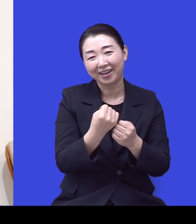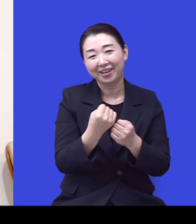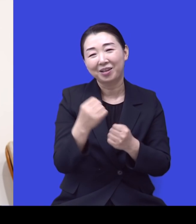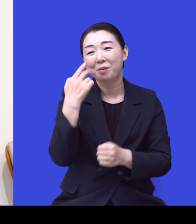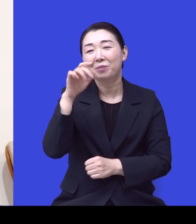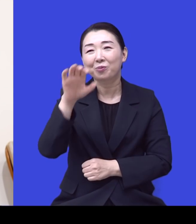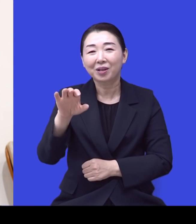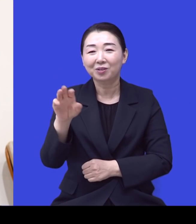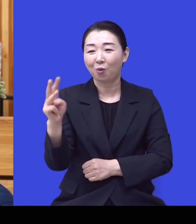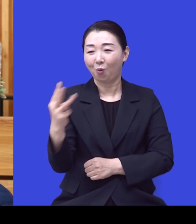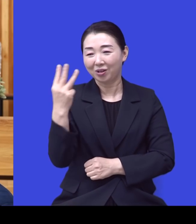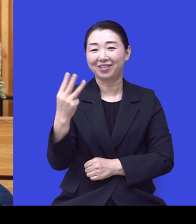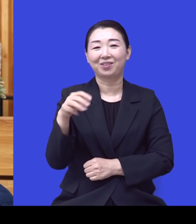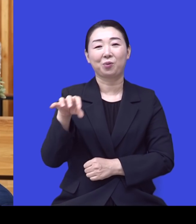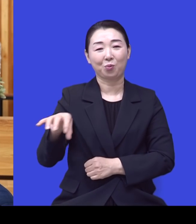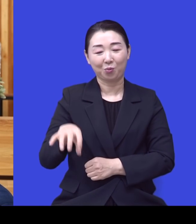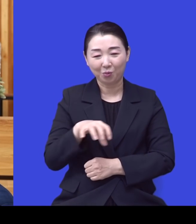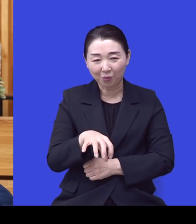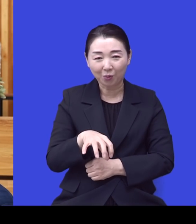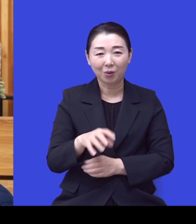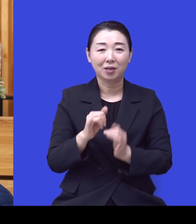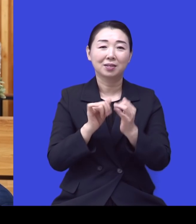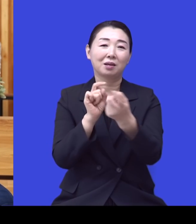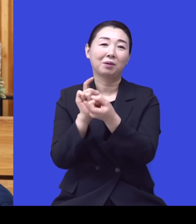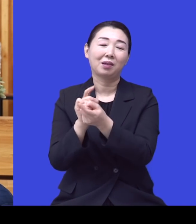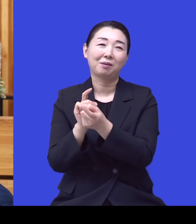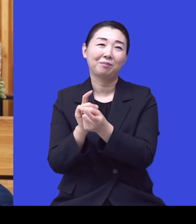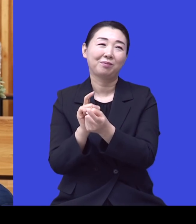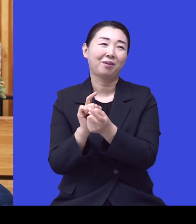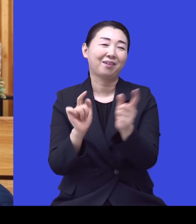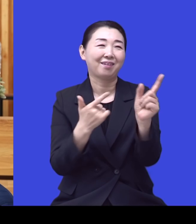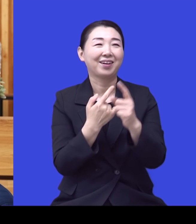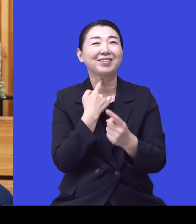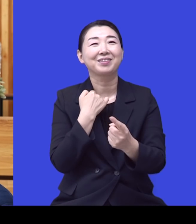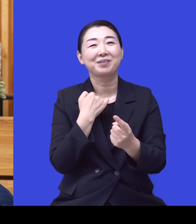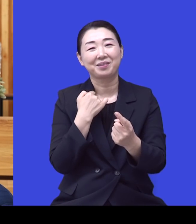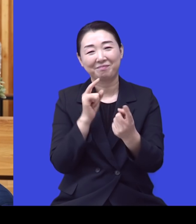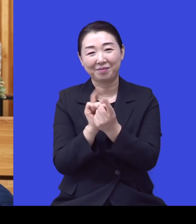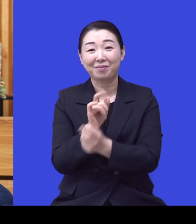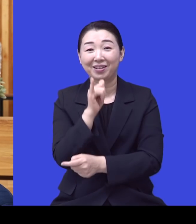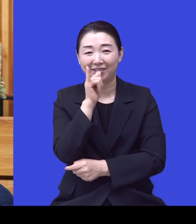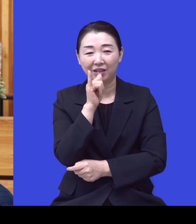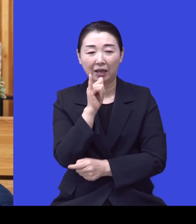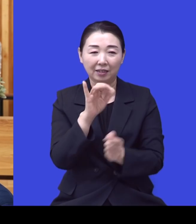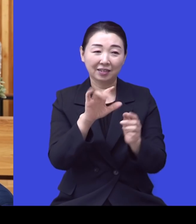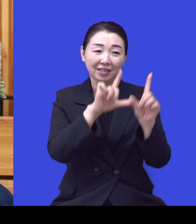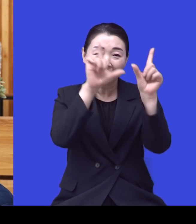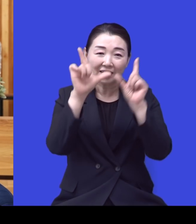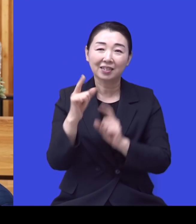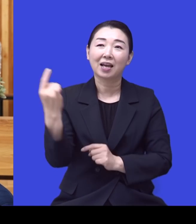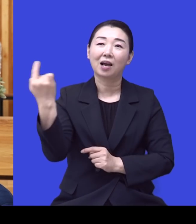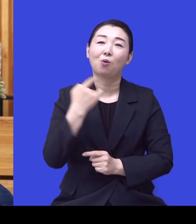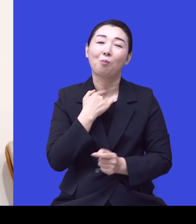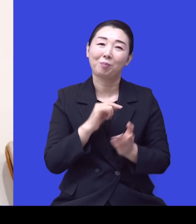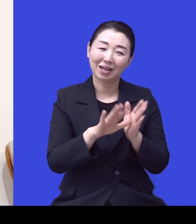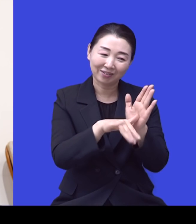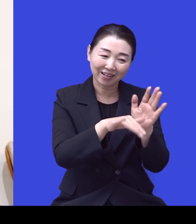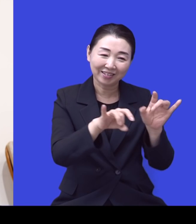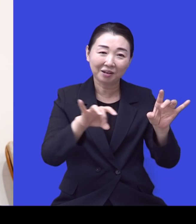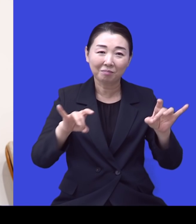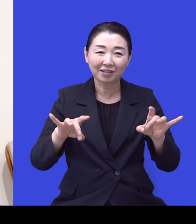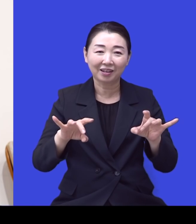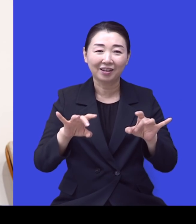땅에서 워싱턴에서 얼마나 많은 사람들을 만나고 많은 일을 겪으셨겠어요. 그 살아오신 한순간 한순간이 지금 목사님의